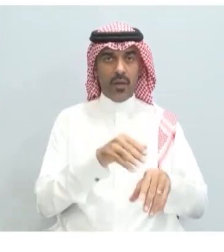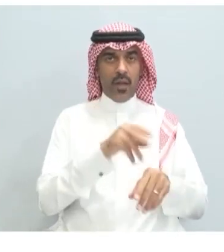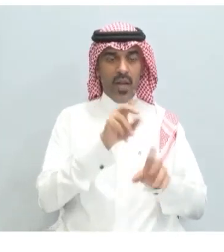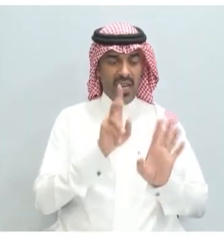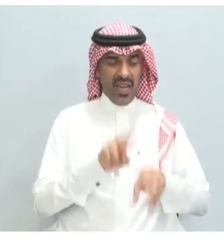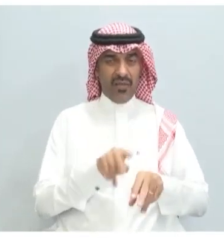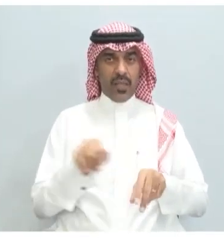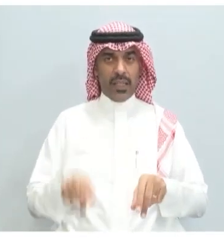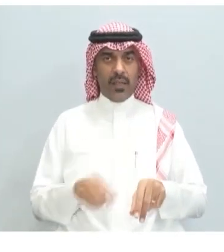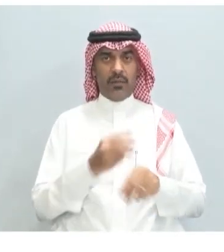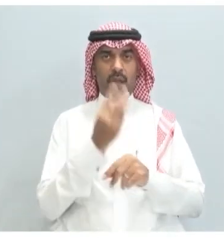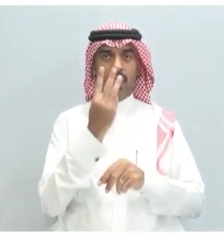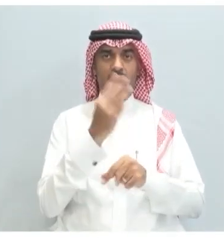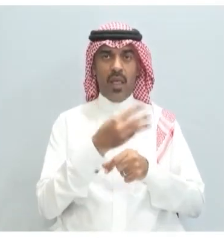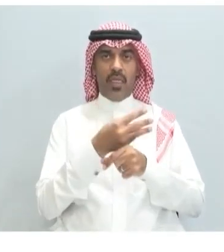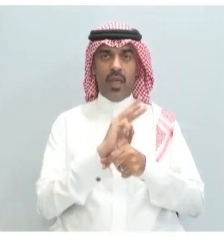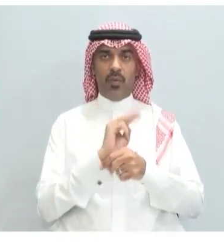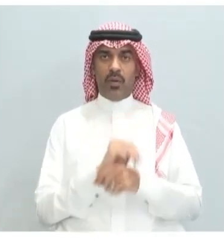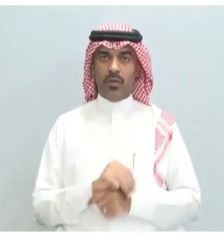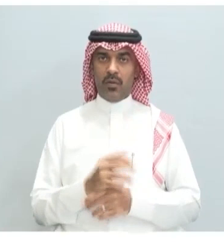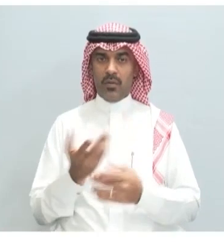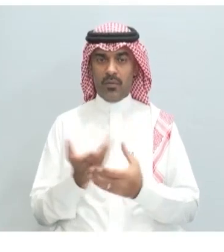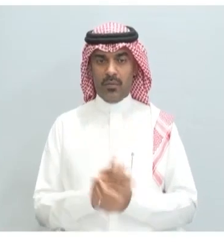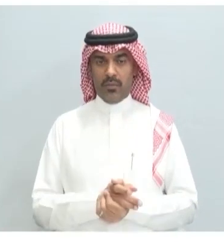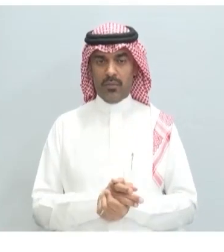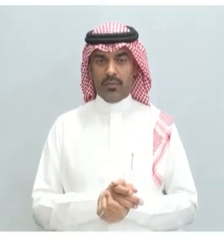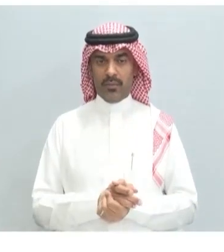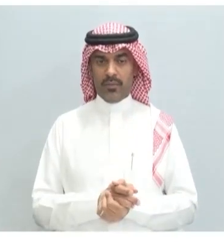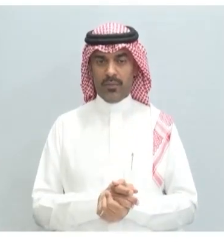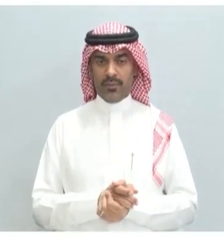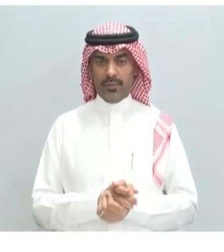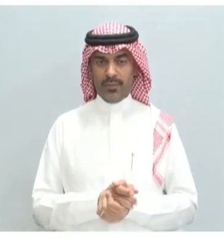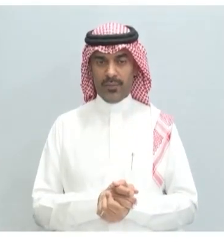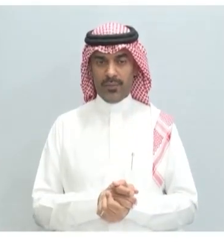الطالب في مرحلتين